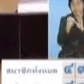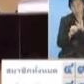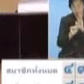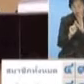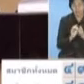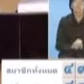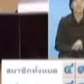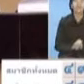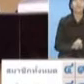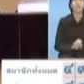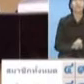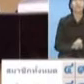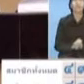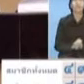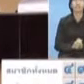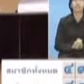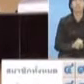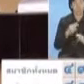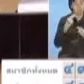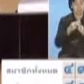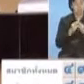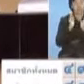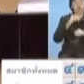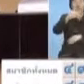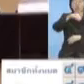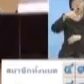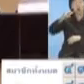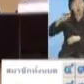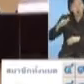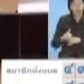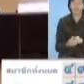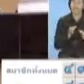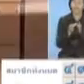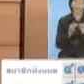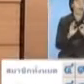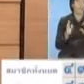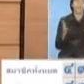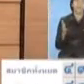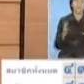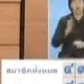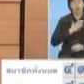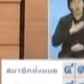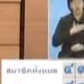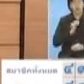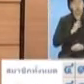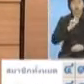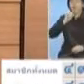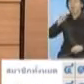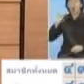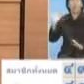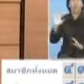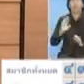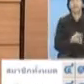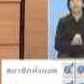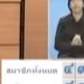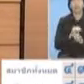การยกอ้างชื่อบุคคลภายนอกซึ่งเขาไม่สามารถที่จะมาชี้แจงได้นะครับผมไม่กลัวท่านโดนฟ้องนะครับเขาไปดำเนิน